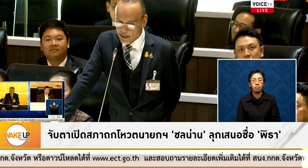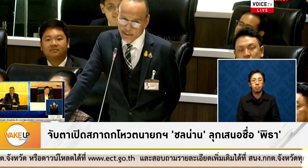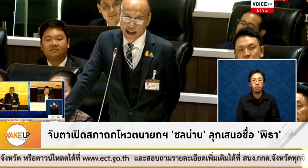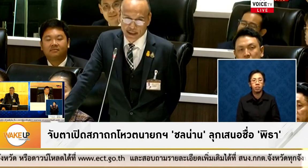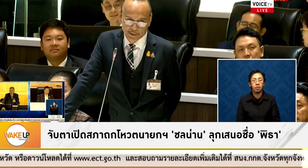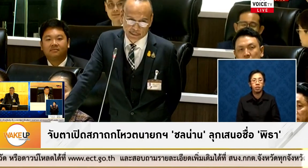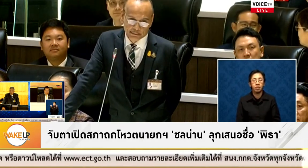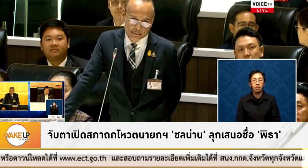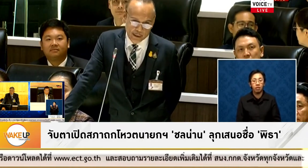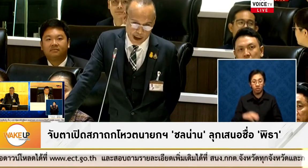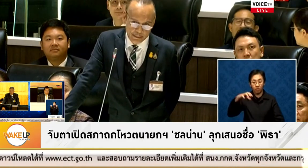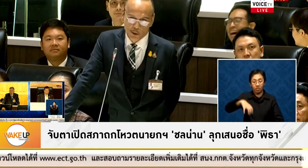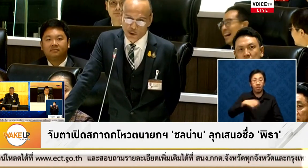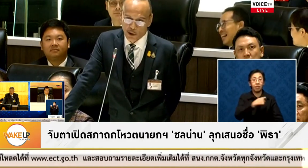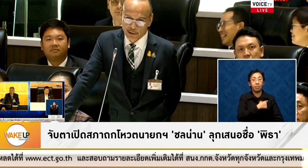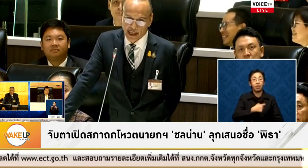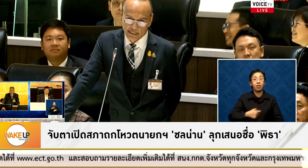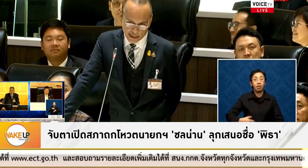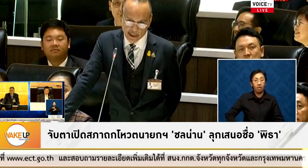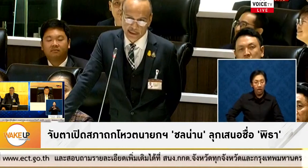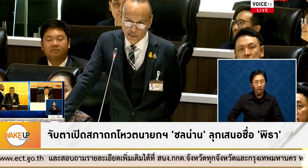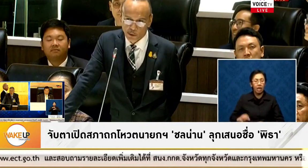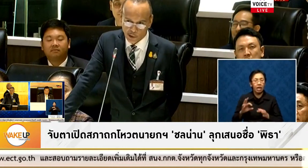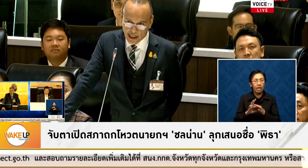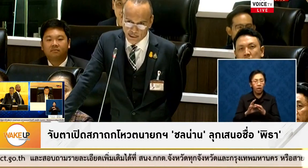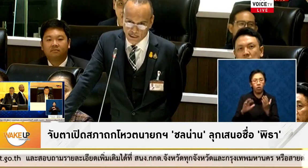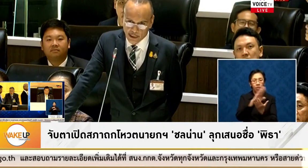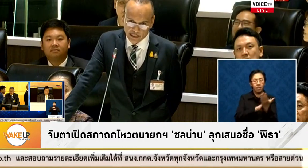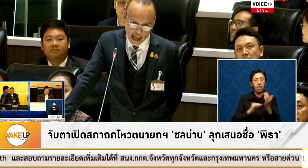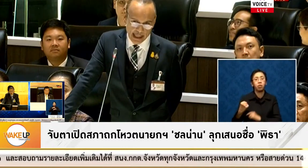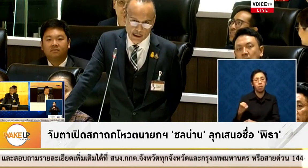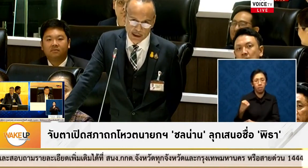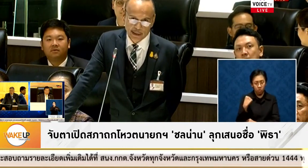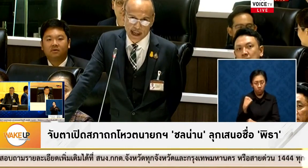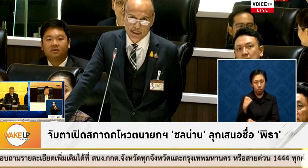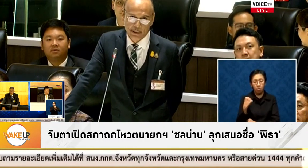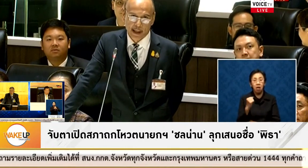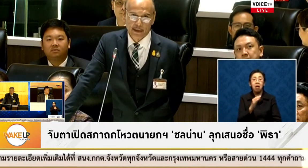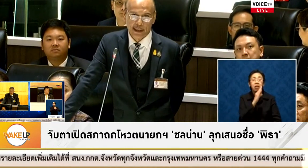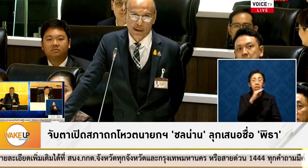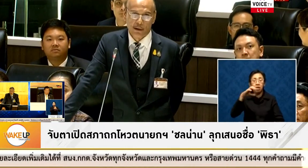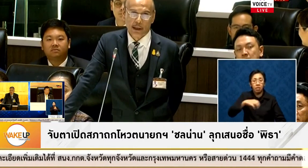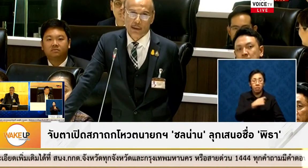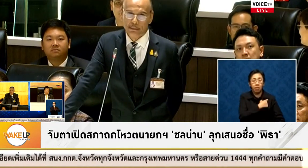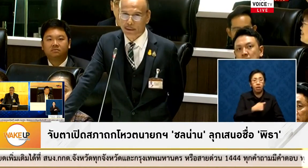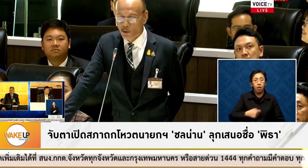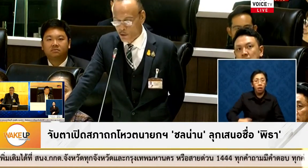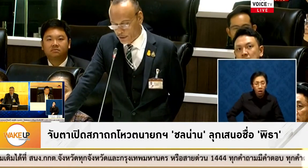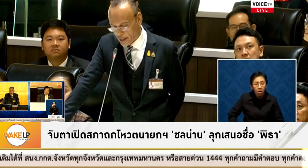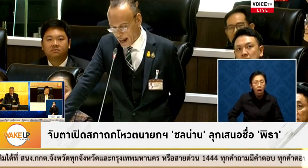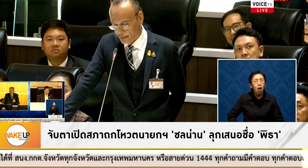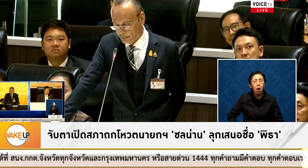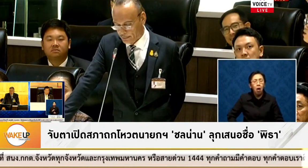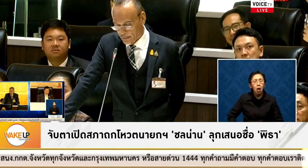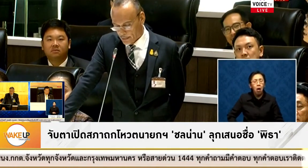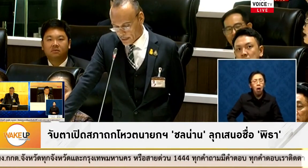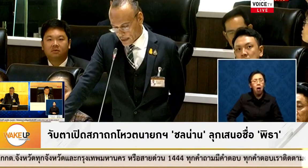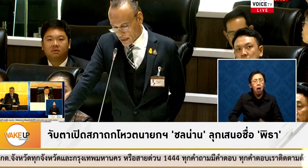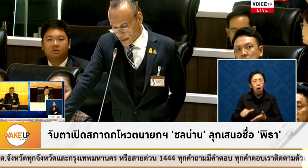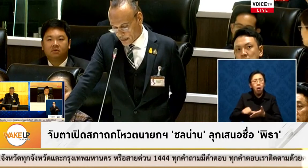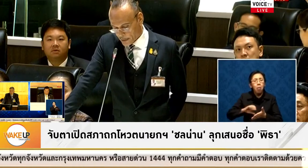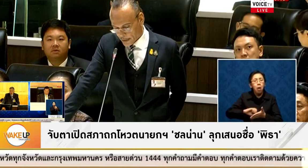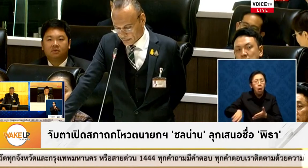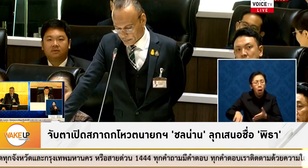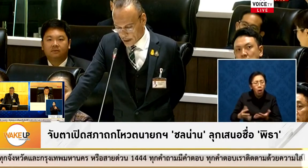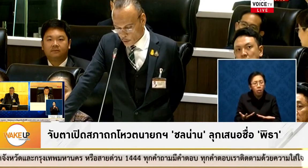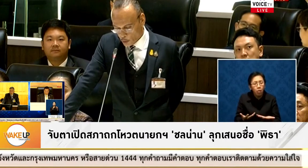ไปปลุกปั่นความให้เกิดความเกลียดชังได้ถ้าคนเชื ่ออ ันนี้อันตราย ครับ ขอโทษเถอะคนที่ไปหาเ